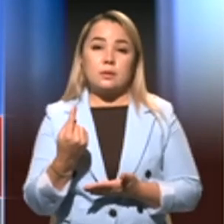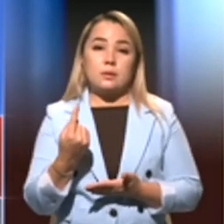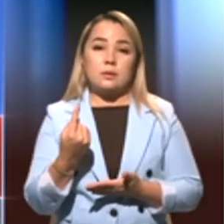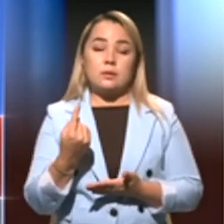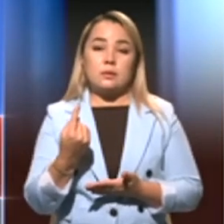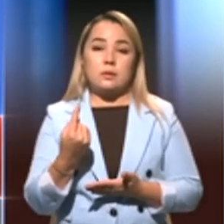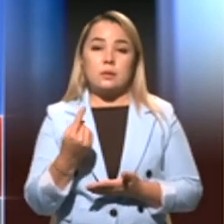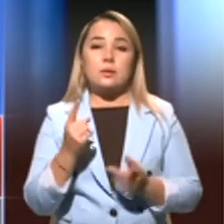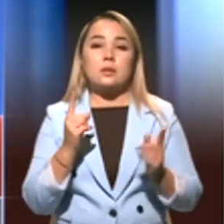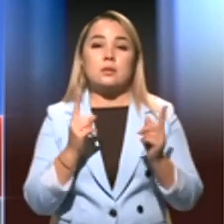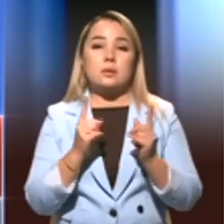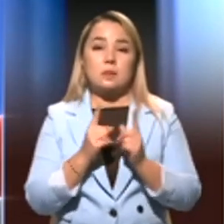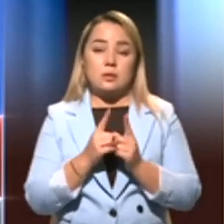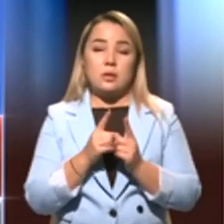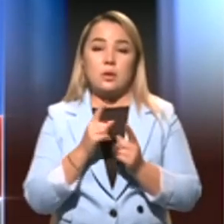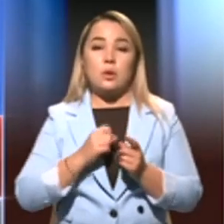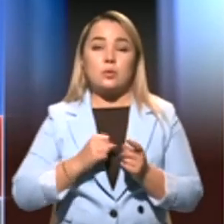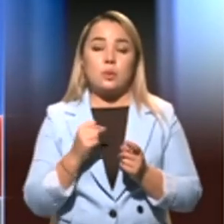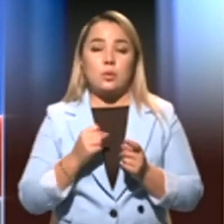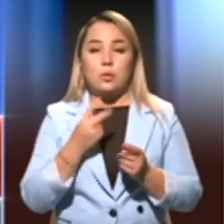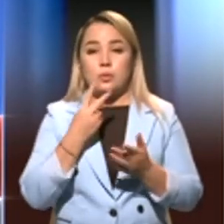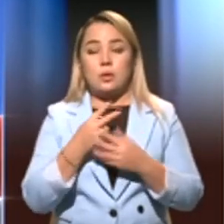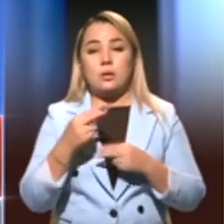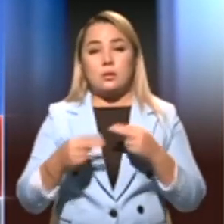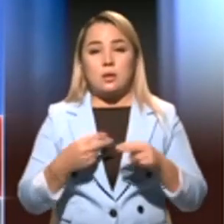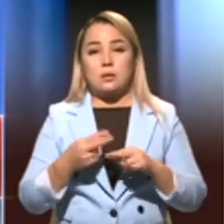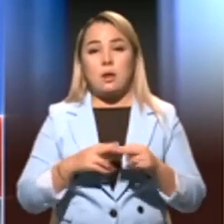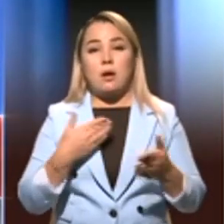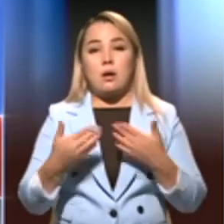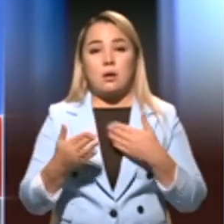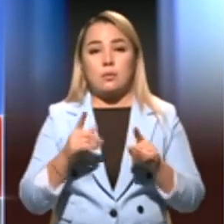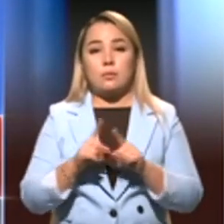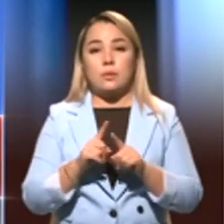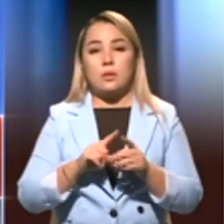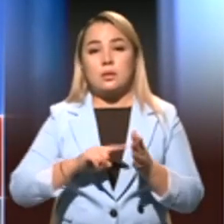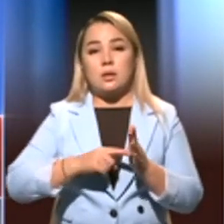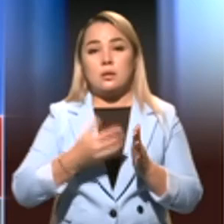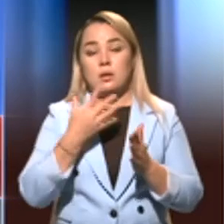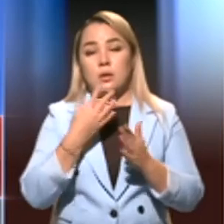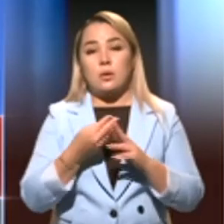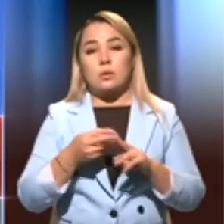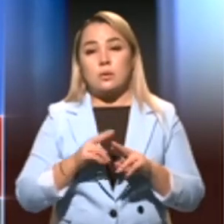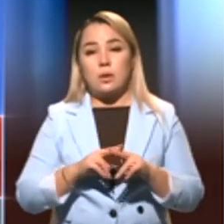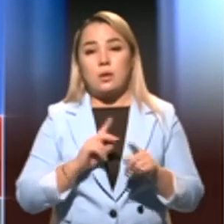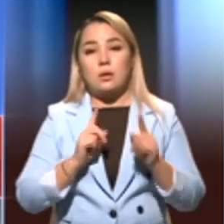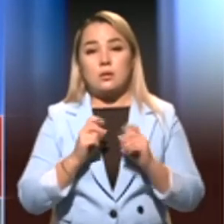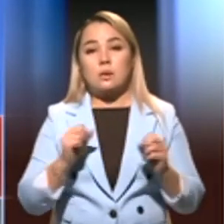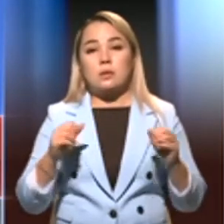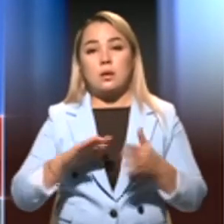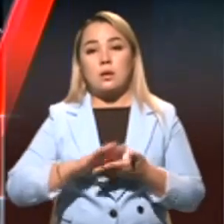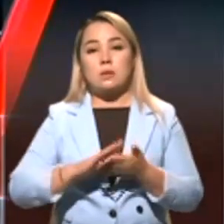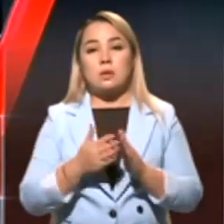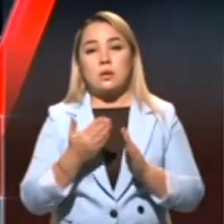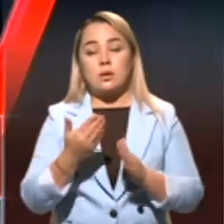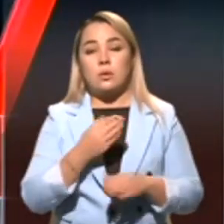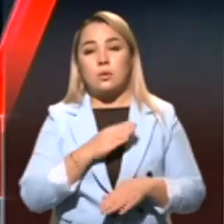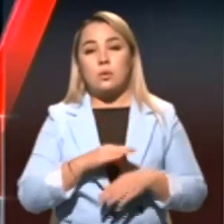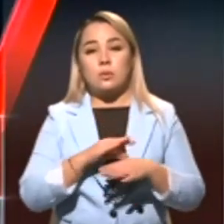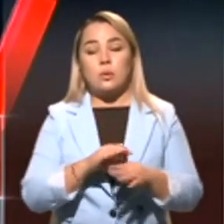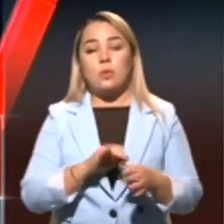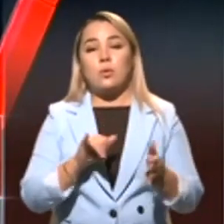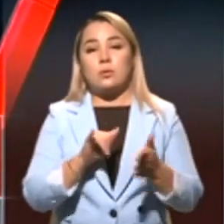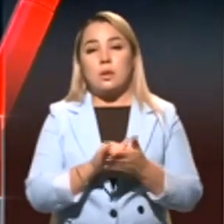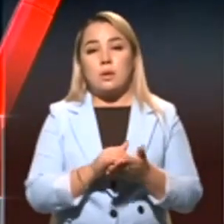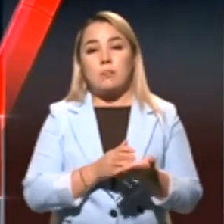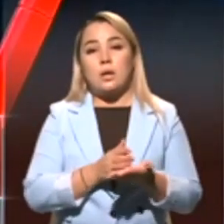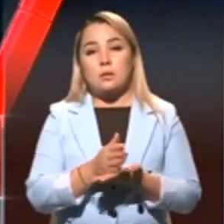жаңағы бір кездескен кезде бір досын көргендей бір қарым қатынаста болу мақсатында конфессиялық келісім орнату